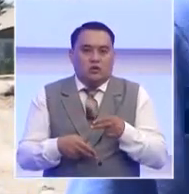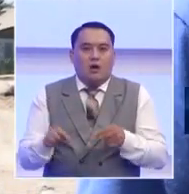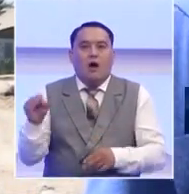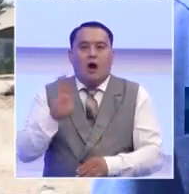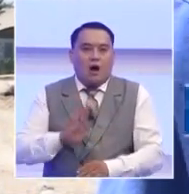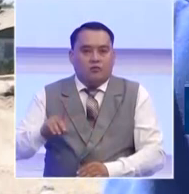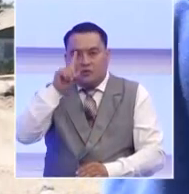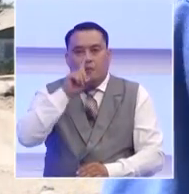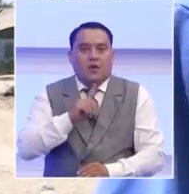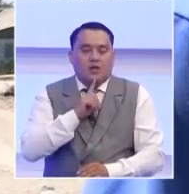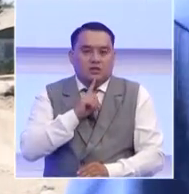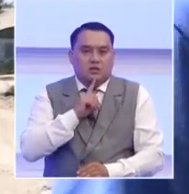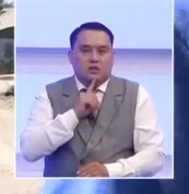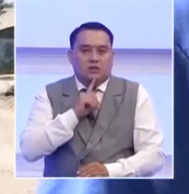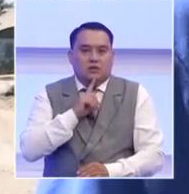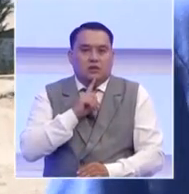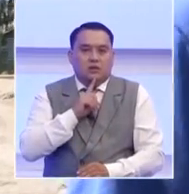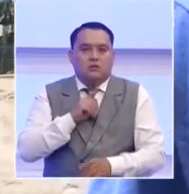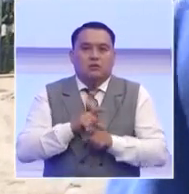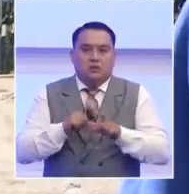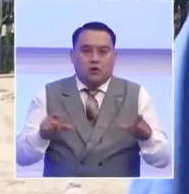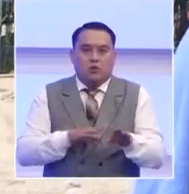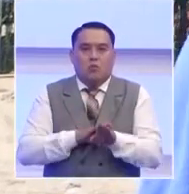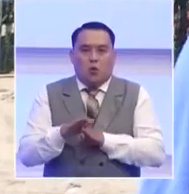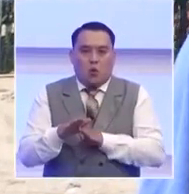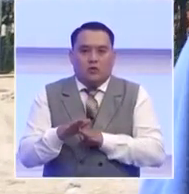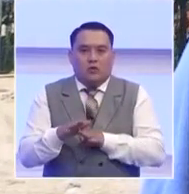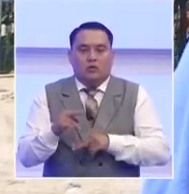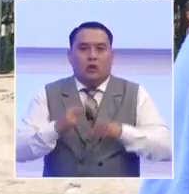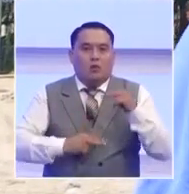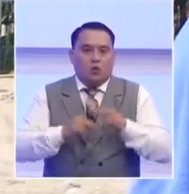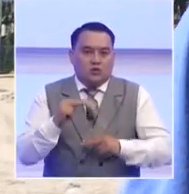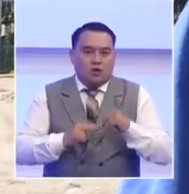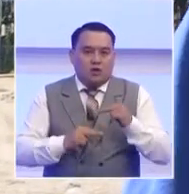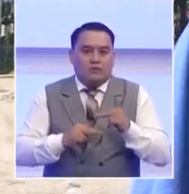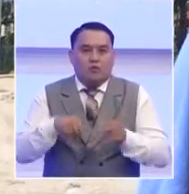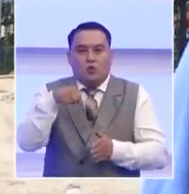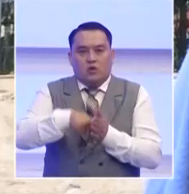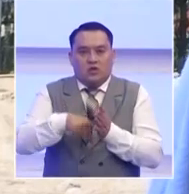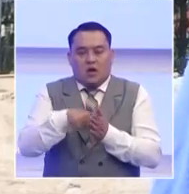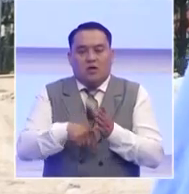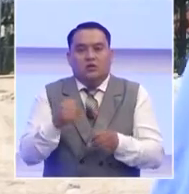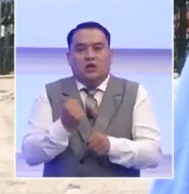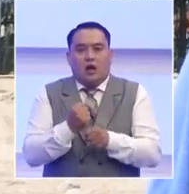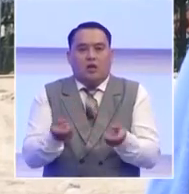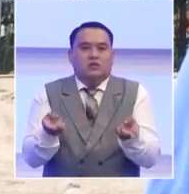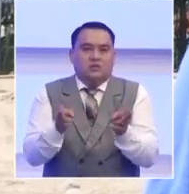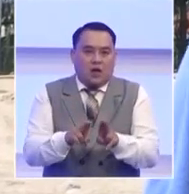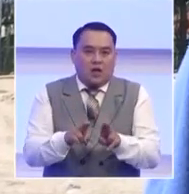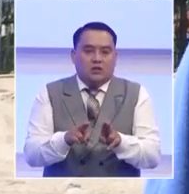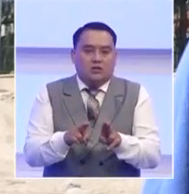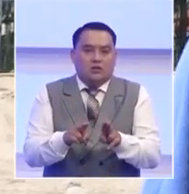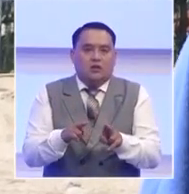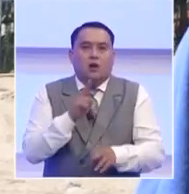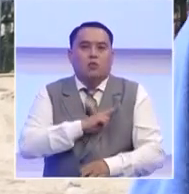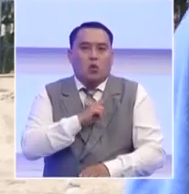августа. Почти основное все здание уже завершено полностью. Кровля сделана, внутри отделка сделана. Осталось только чуть-чуть